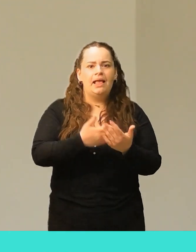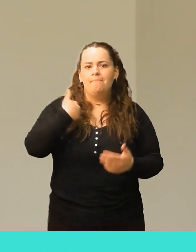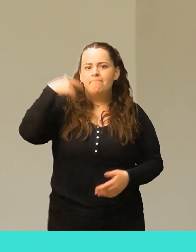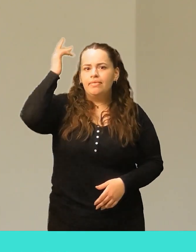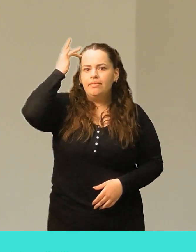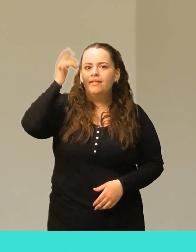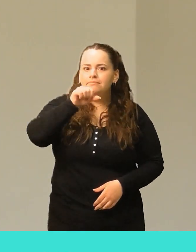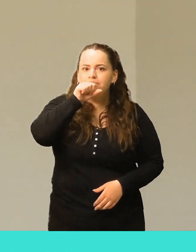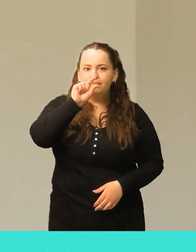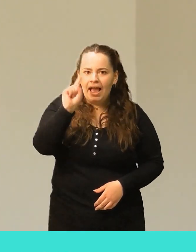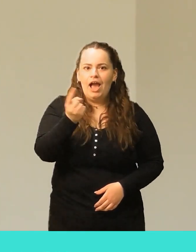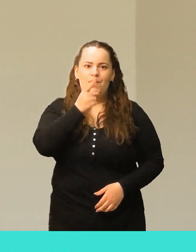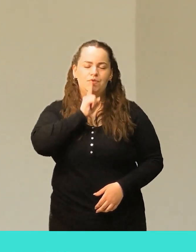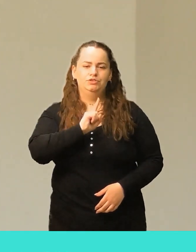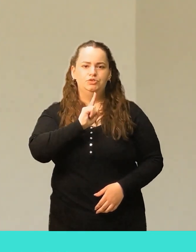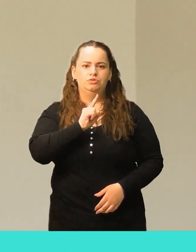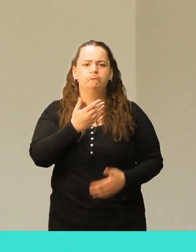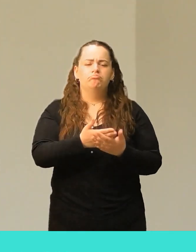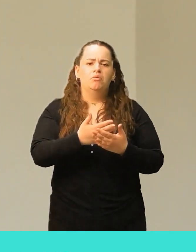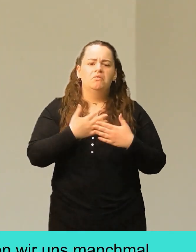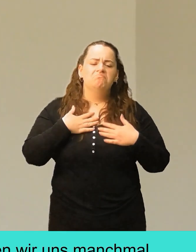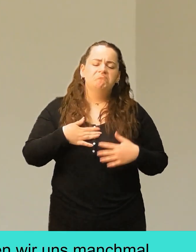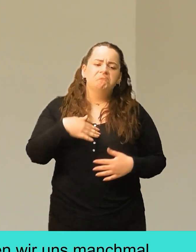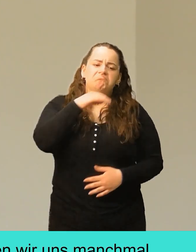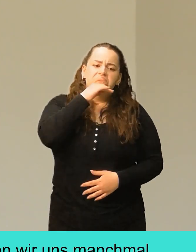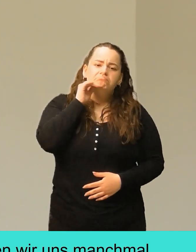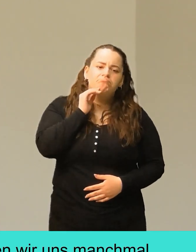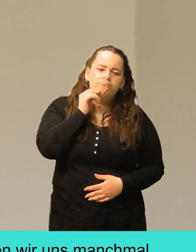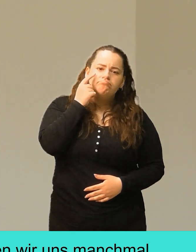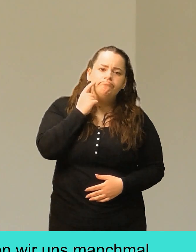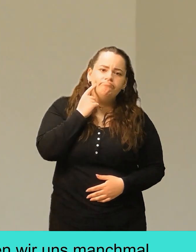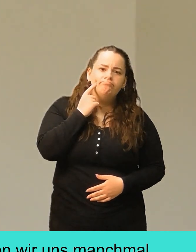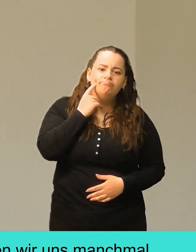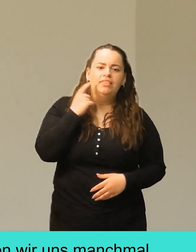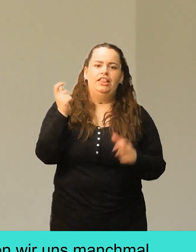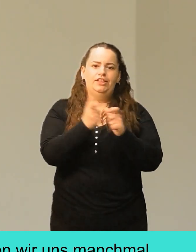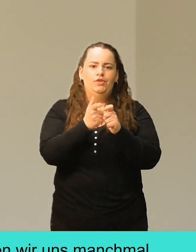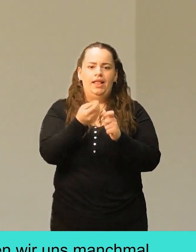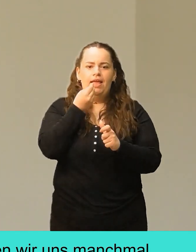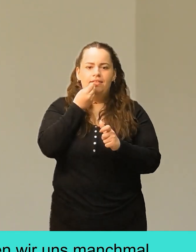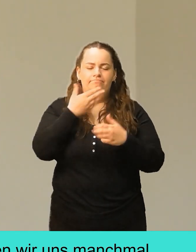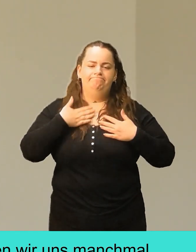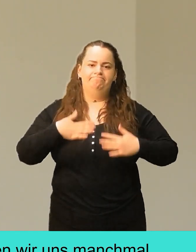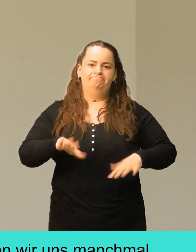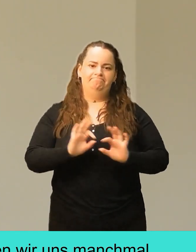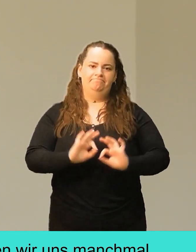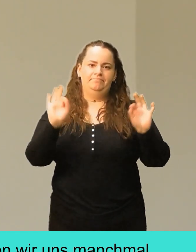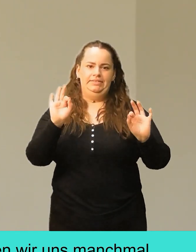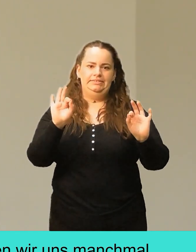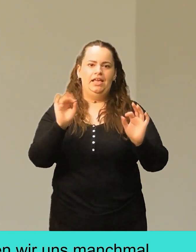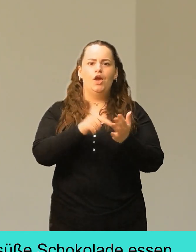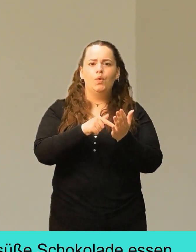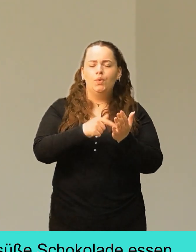Deshalb liebt auch unser Gehirn Süßes. Sind wir nicht gut drauf, dann trösten wir uns manchmal mit einem Stück